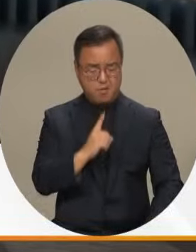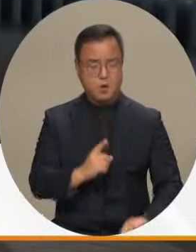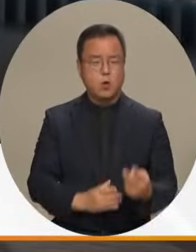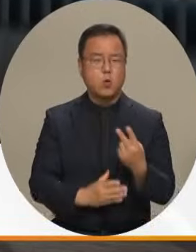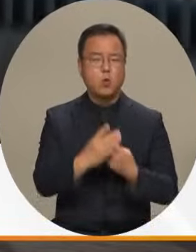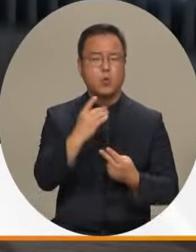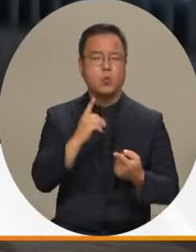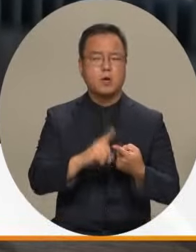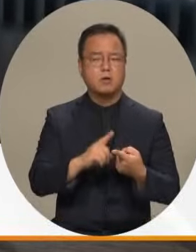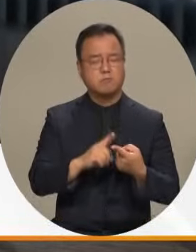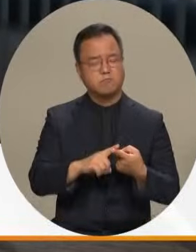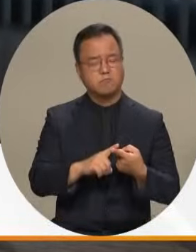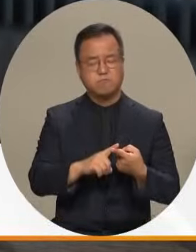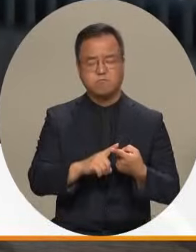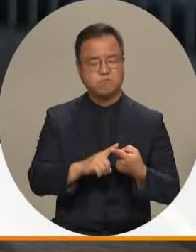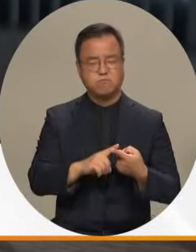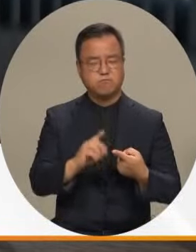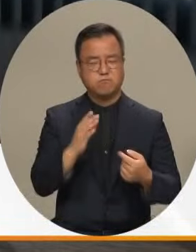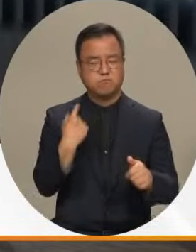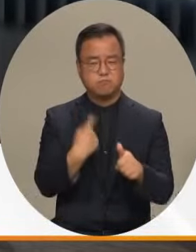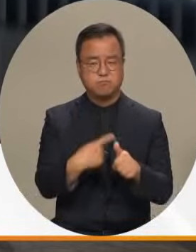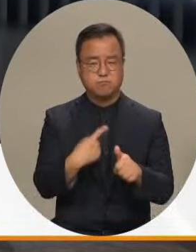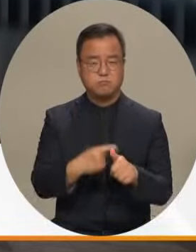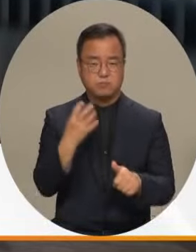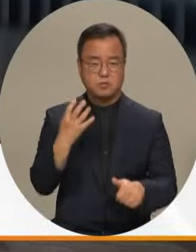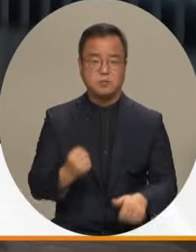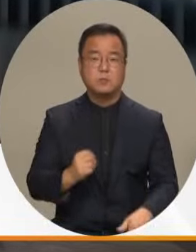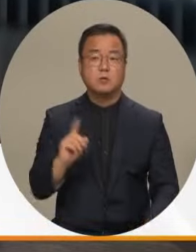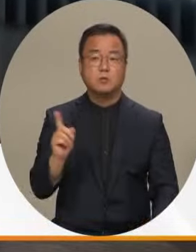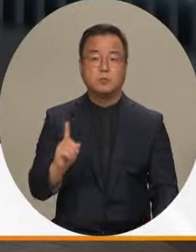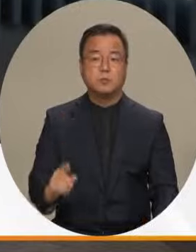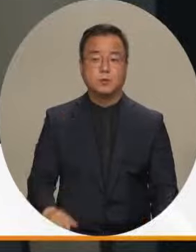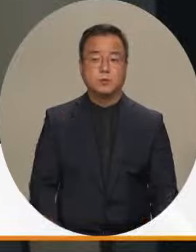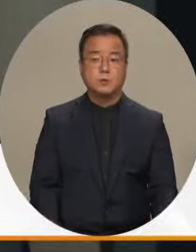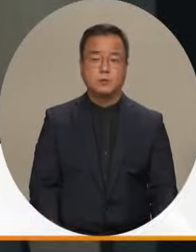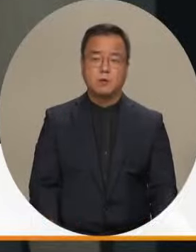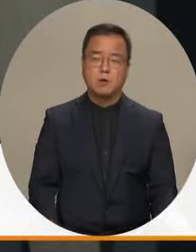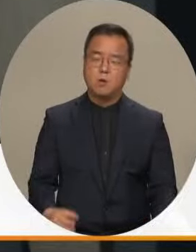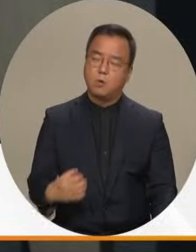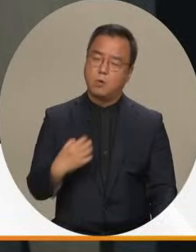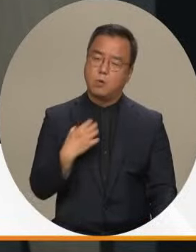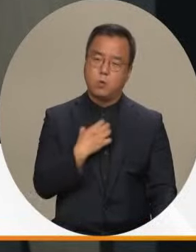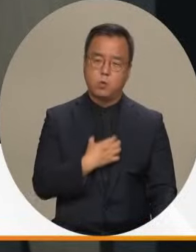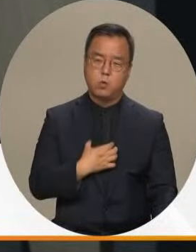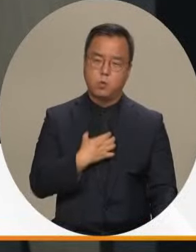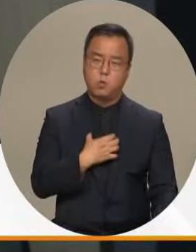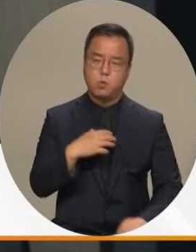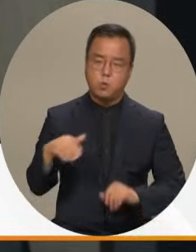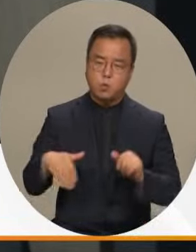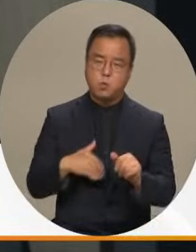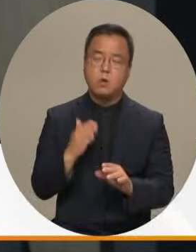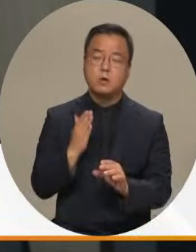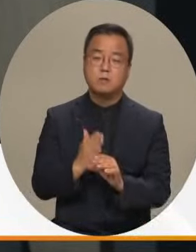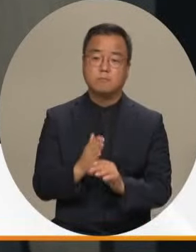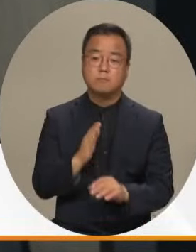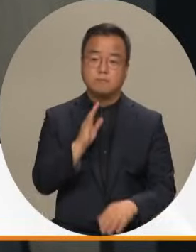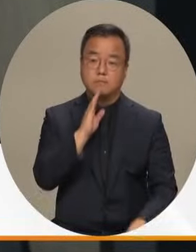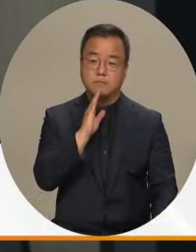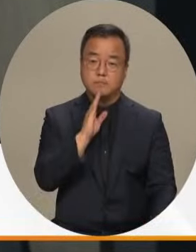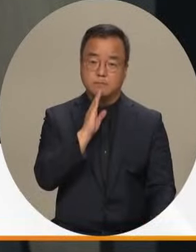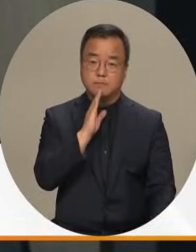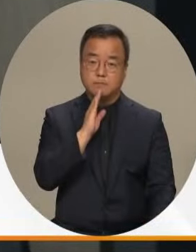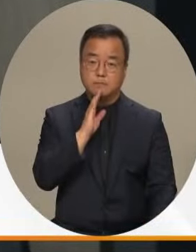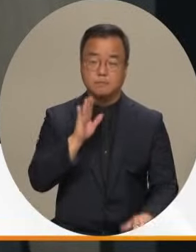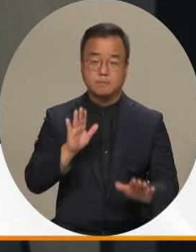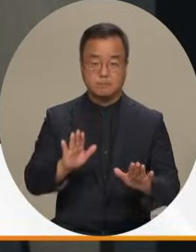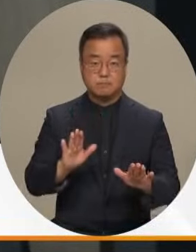이어지고 있는데요. 이런 상황 어떻게 보십니까? 네, 매우 우려스러운 상황이라고 생각을 하고 있습니다. 사실